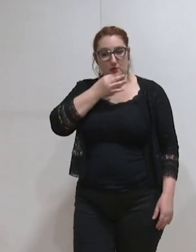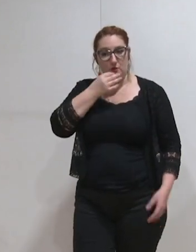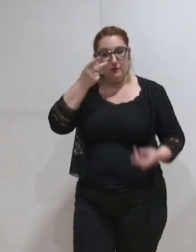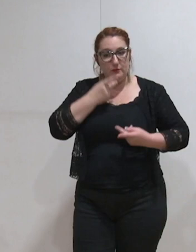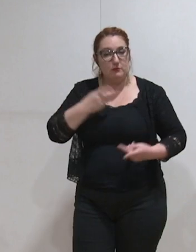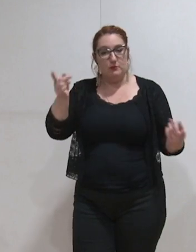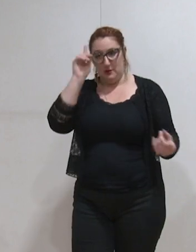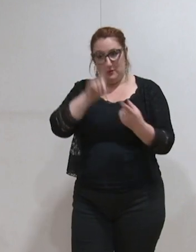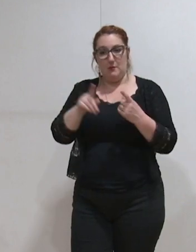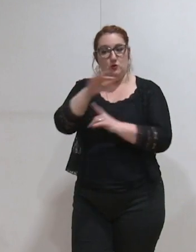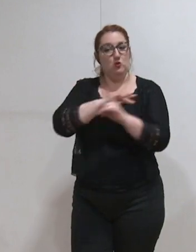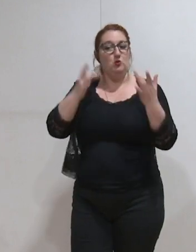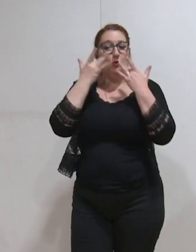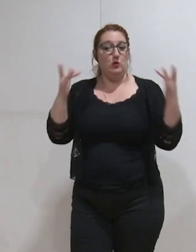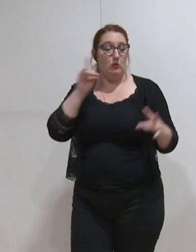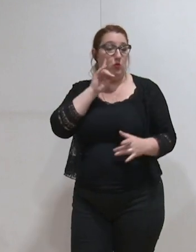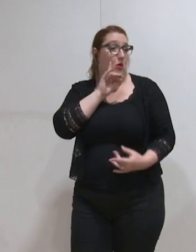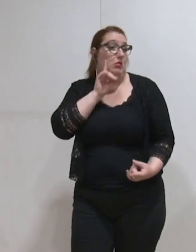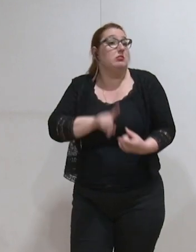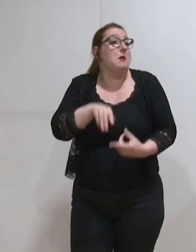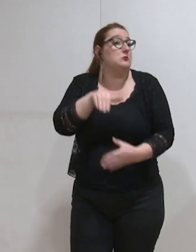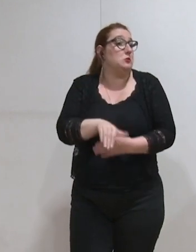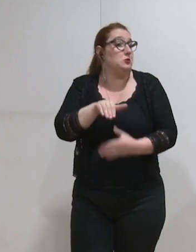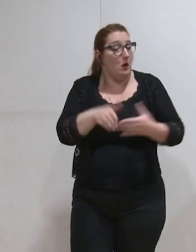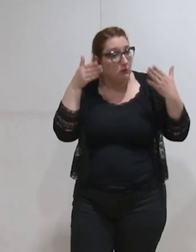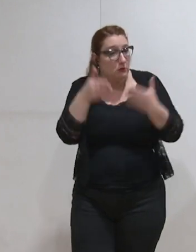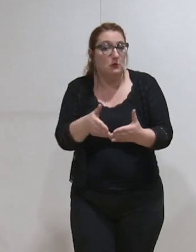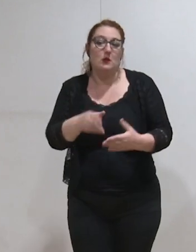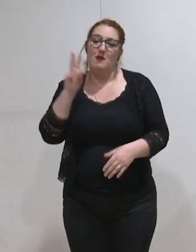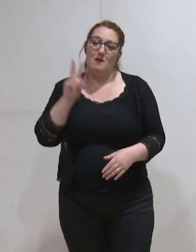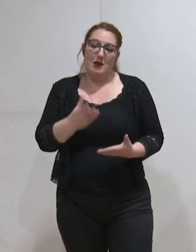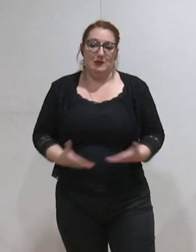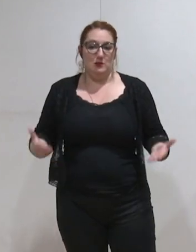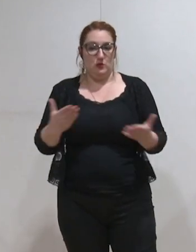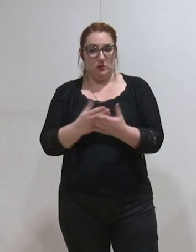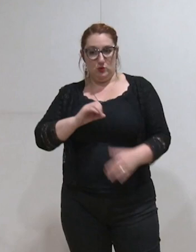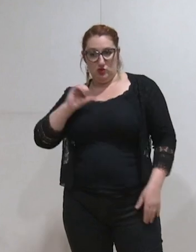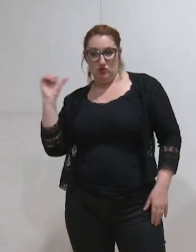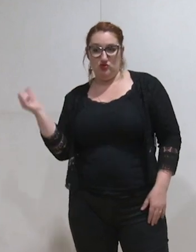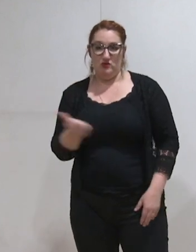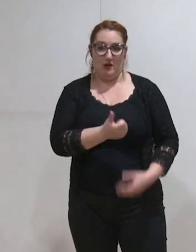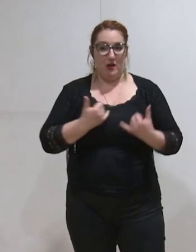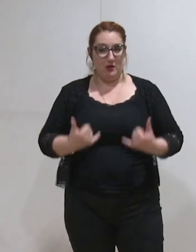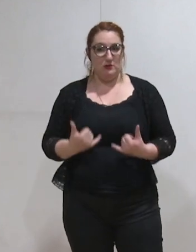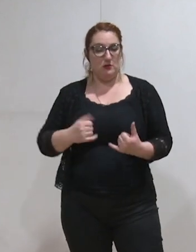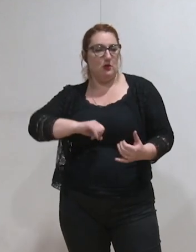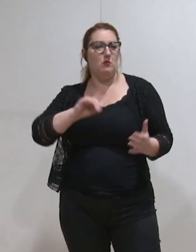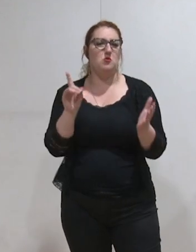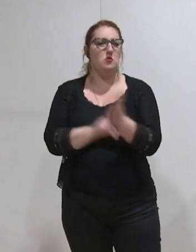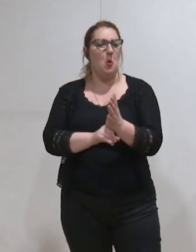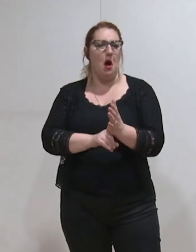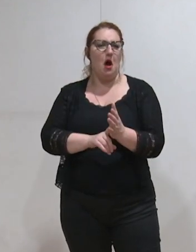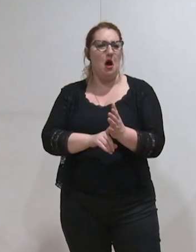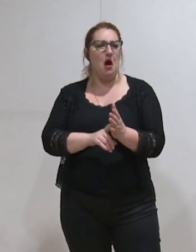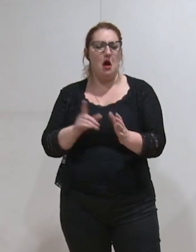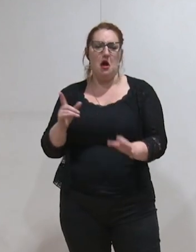sur le socioculturel puisque c'est de ça dont il est question nous sommes dans une situation où chacun ici puisque nous avons eu droit à des grandes leçons et de